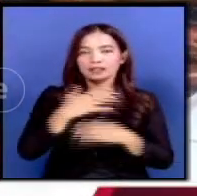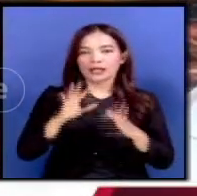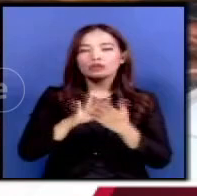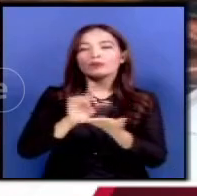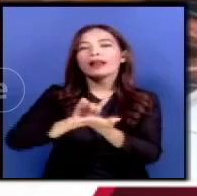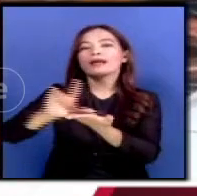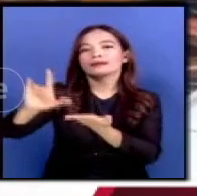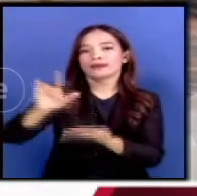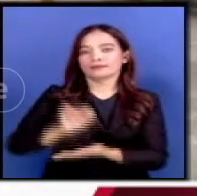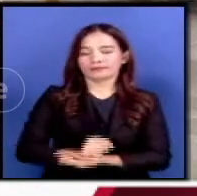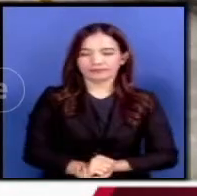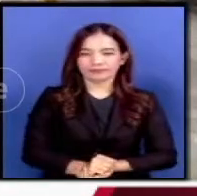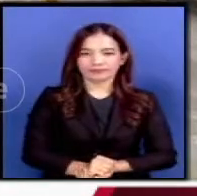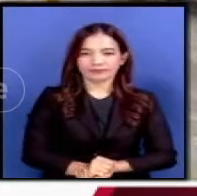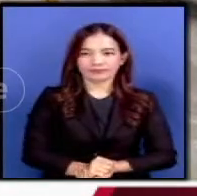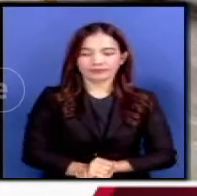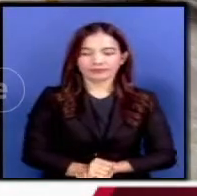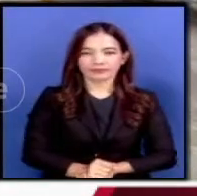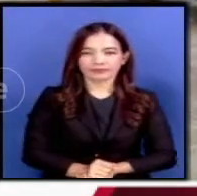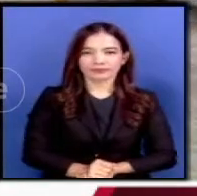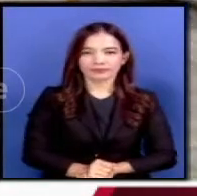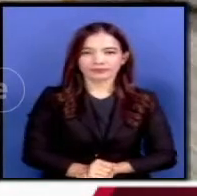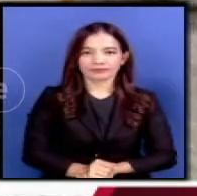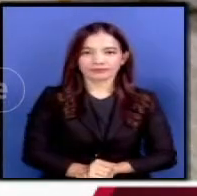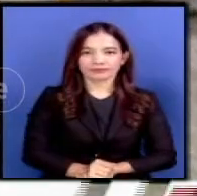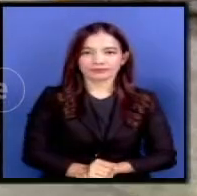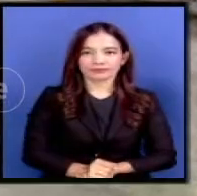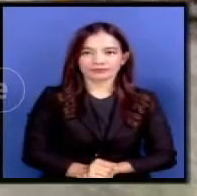TV One mengabarkan.